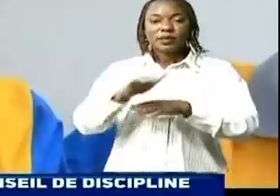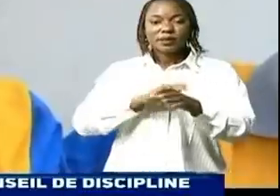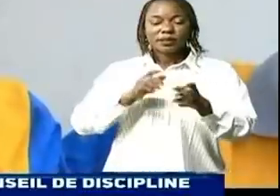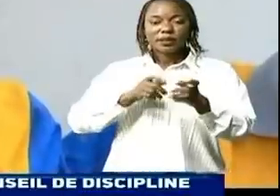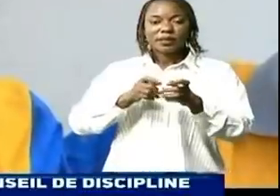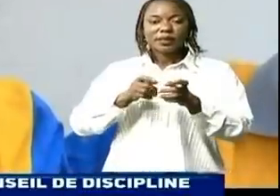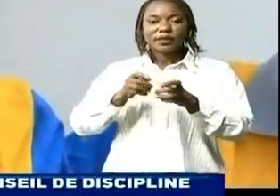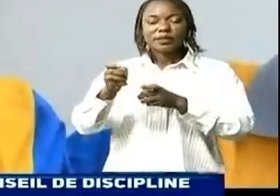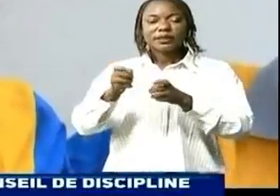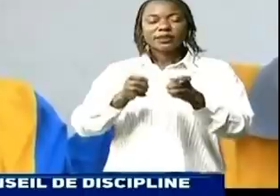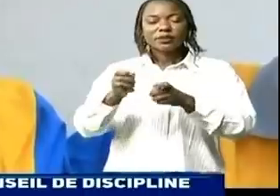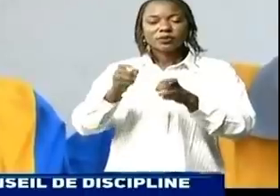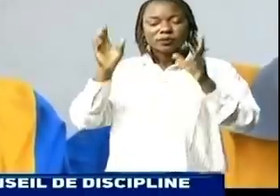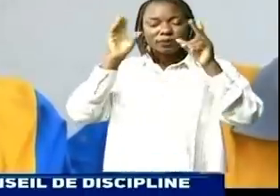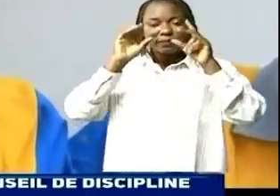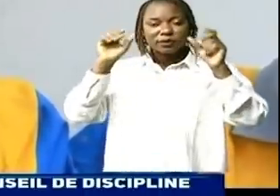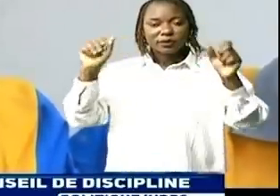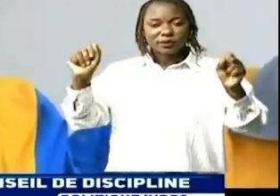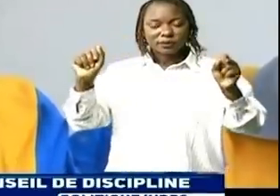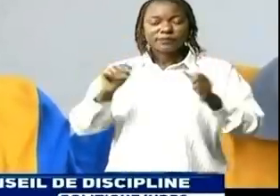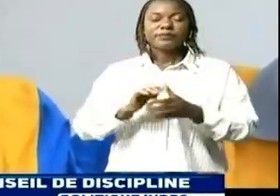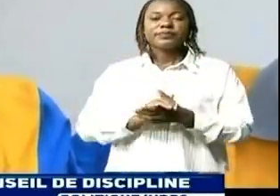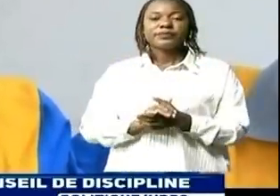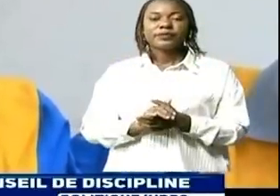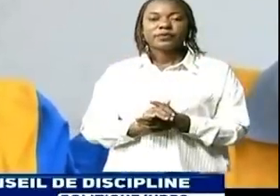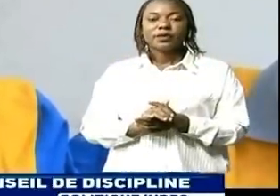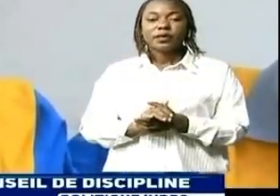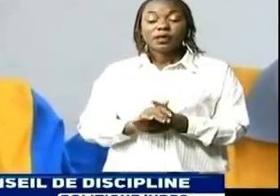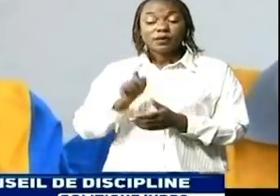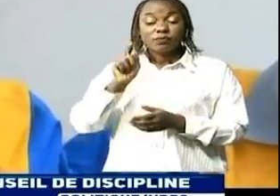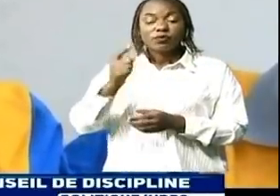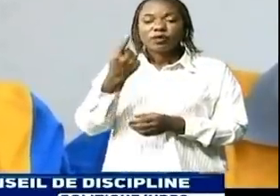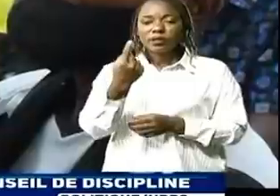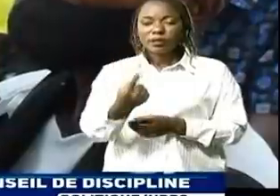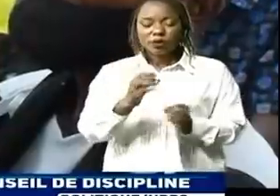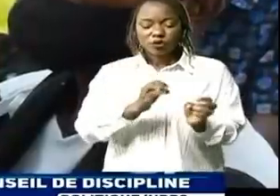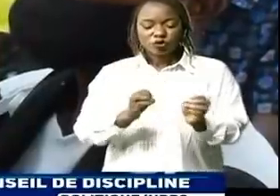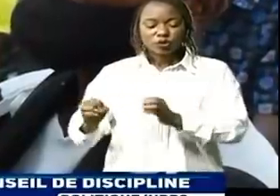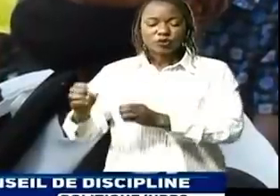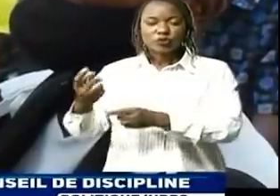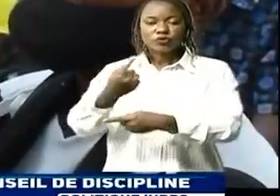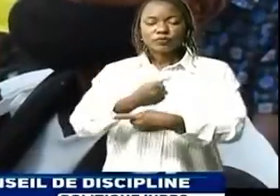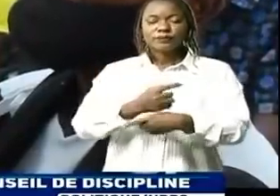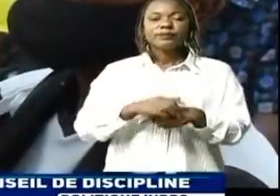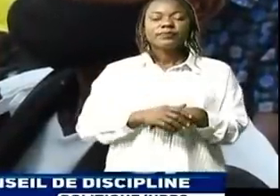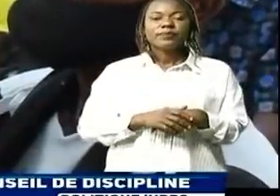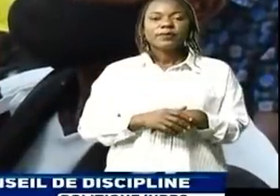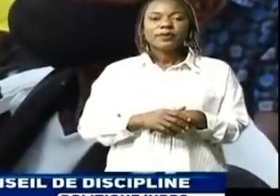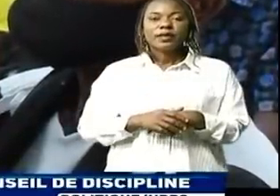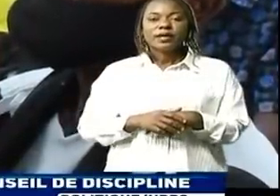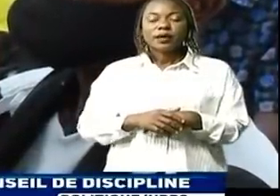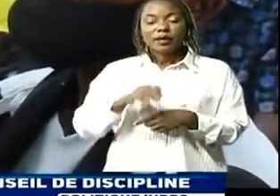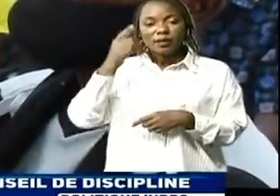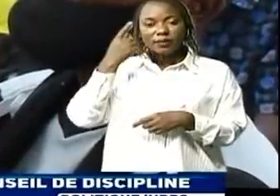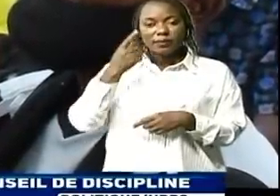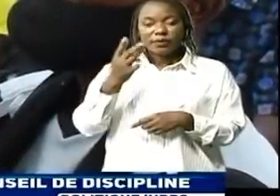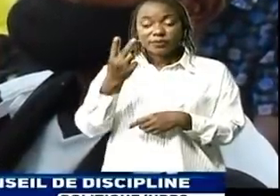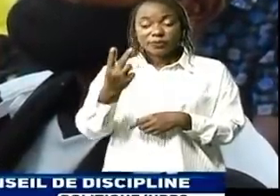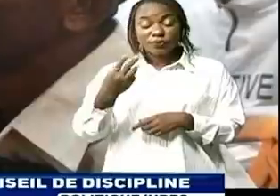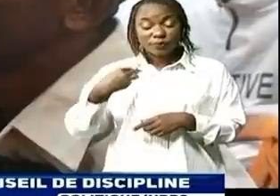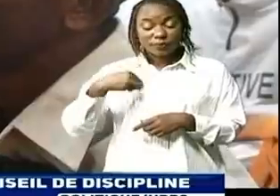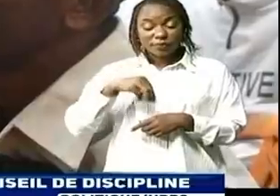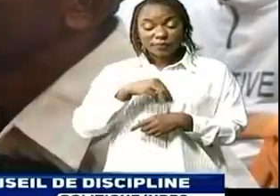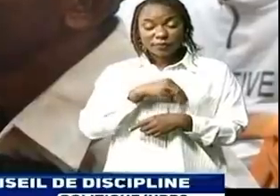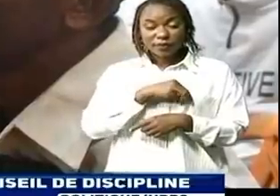direction de son président Joseph Lokouli. Un seul point était à l'ordre du jour, à savoir la déchéance de deux membres de